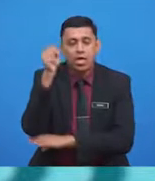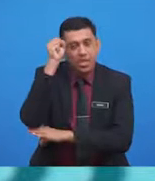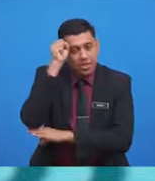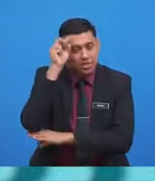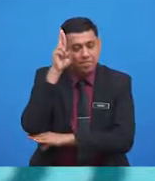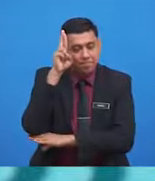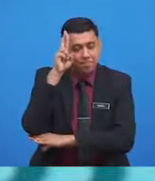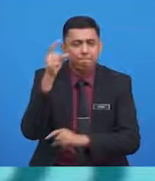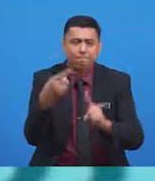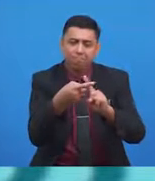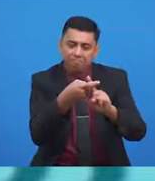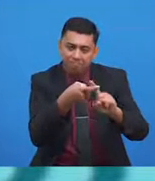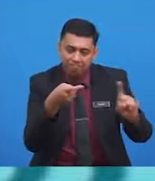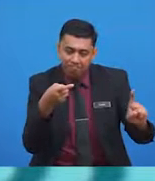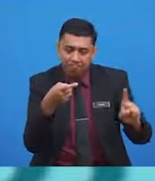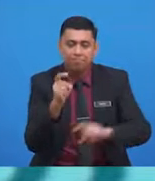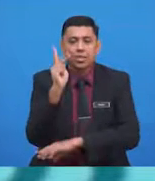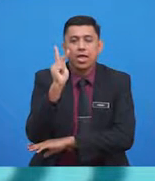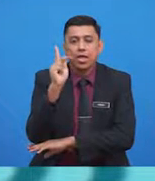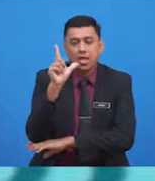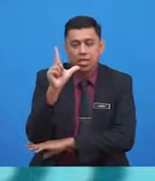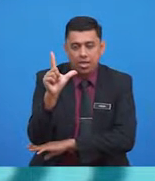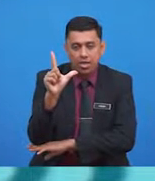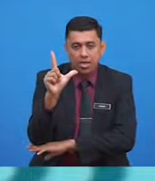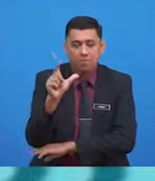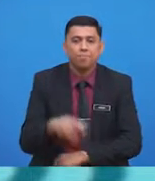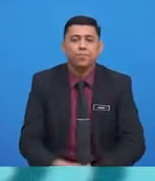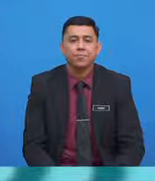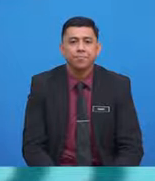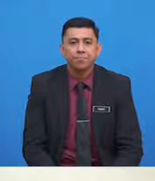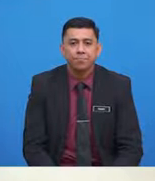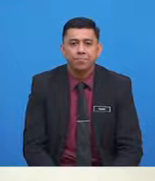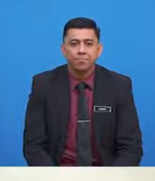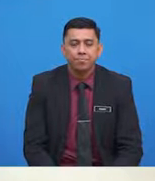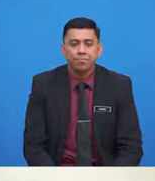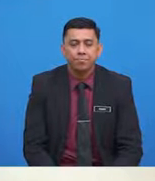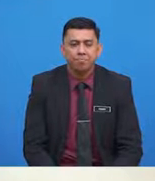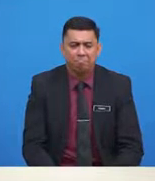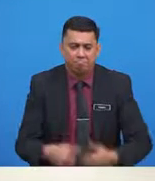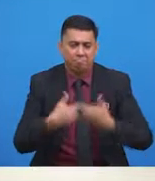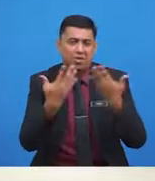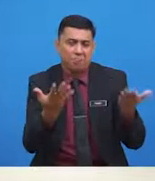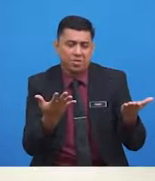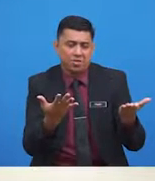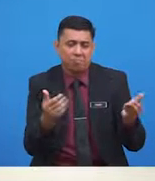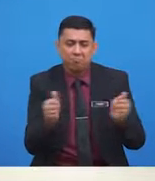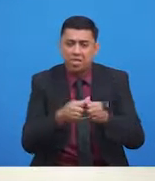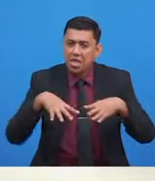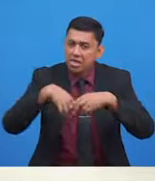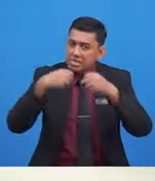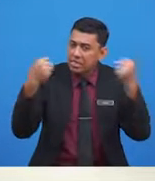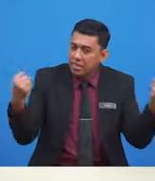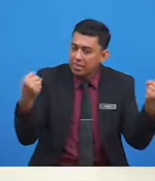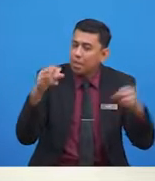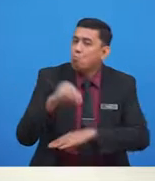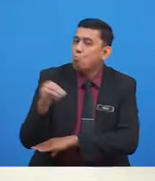dari Sekolah Kebangsaan Konvent 1 Bukit Nanas, Kuala Lumpur. Bagaimanakah dengan kesihatan